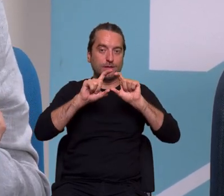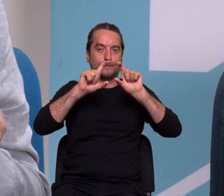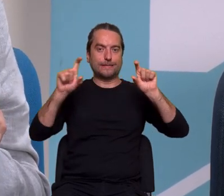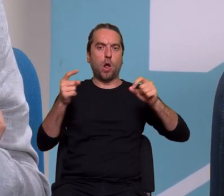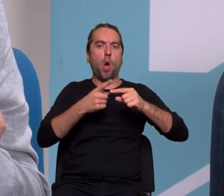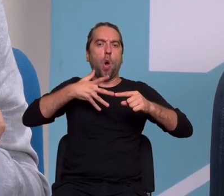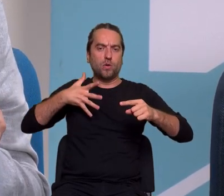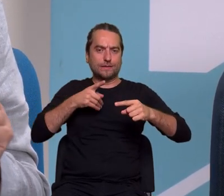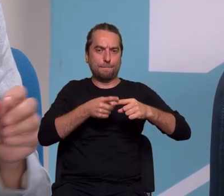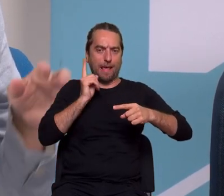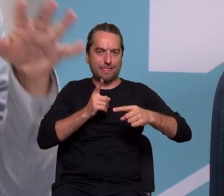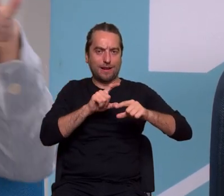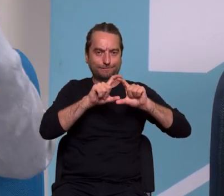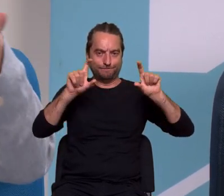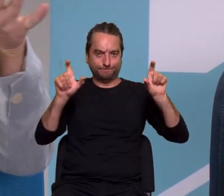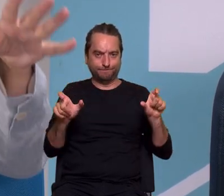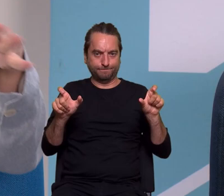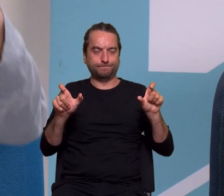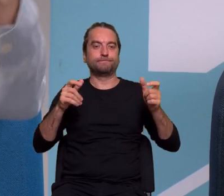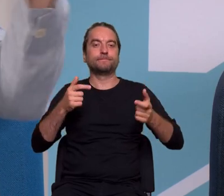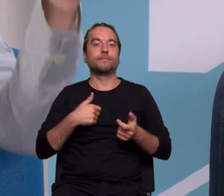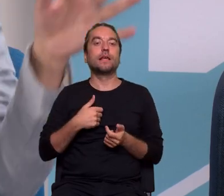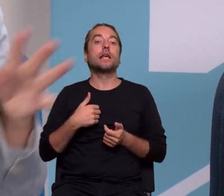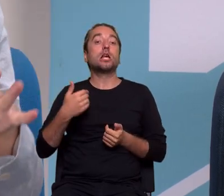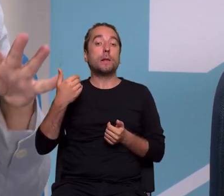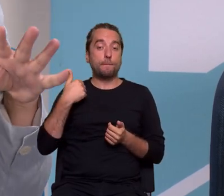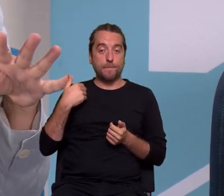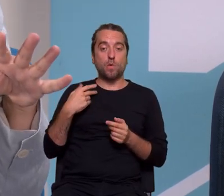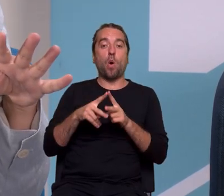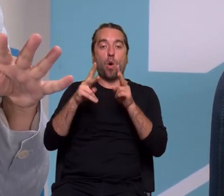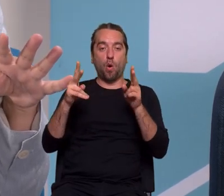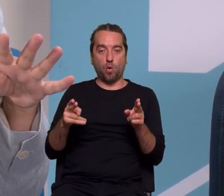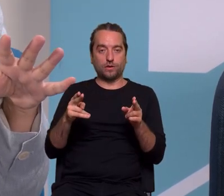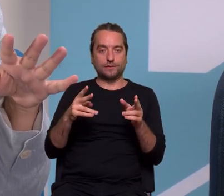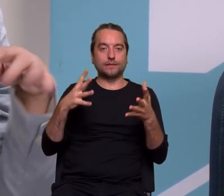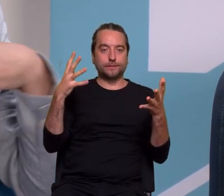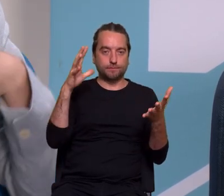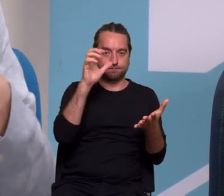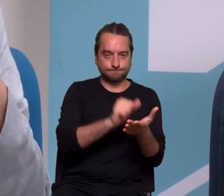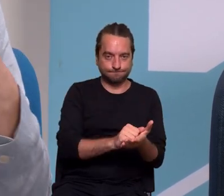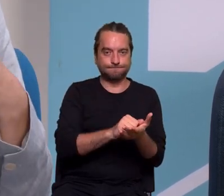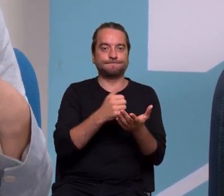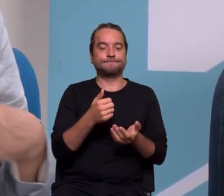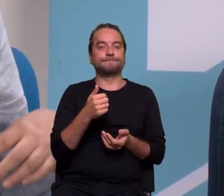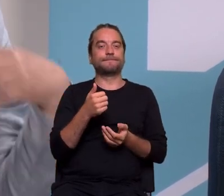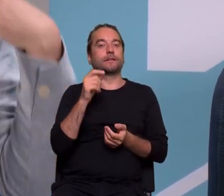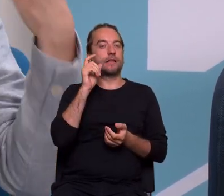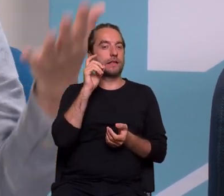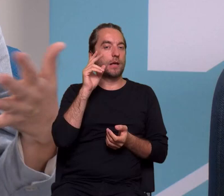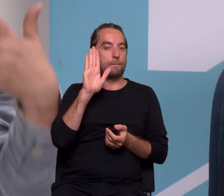zdobyciu Wrocławia, Breslau, w więzieniu przy Kleczkowskiej,